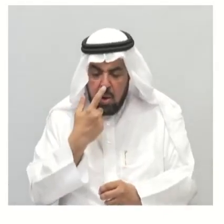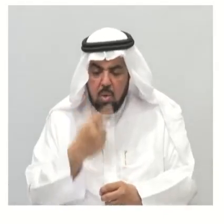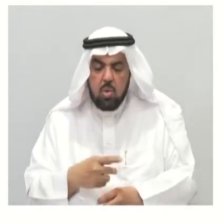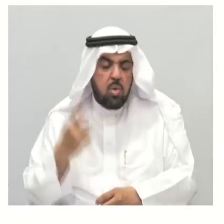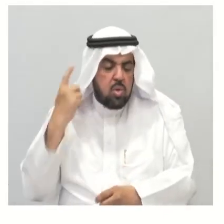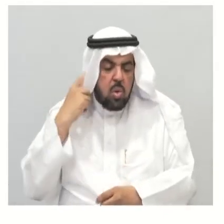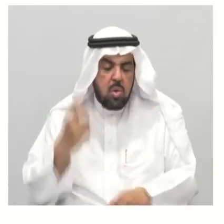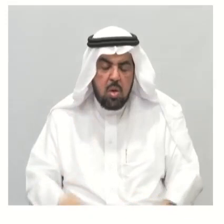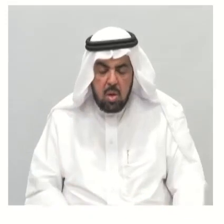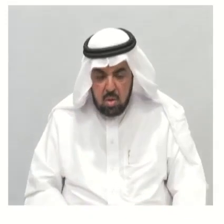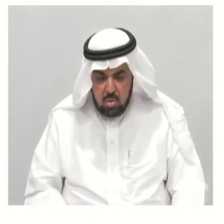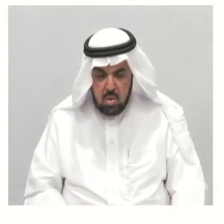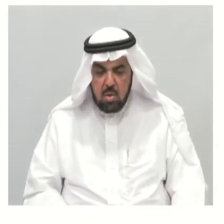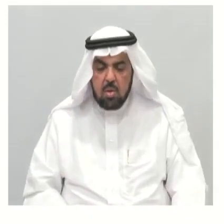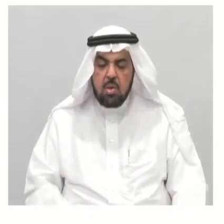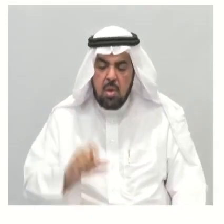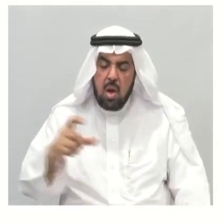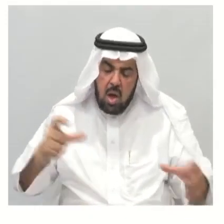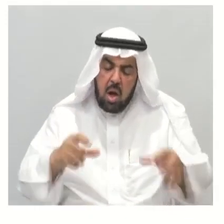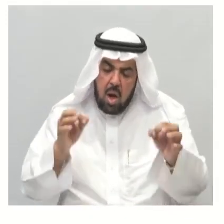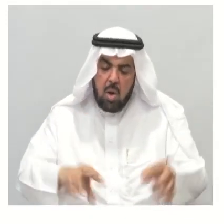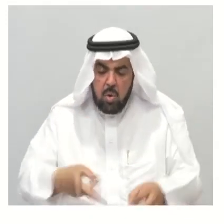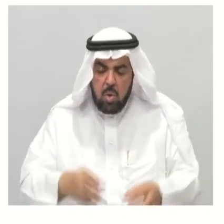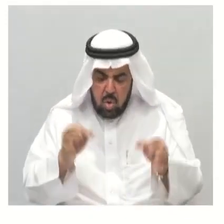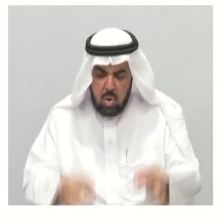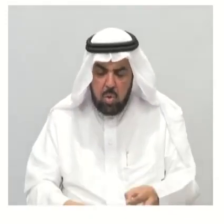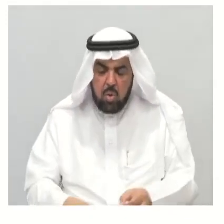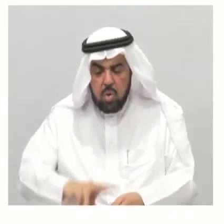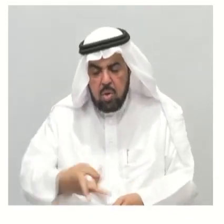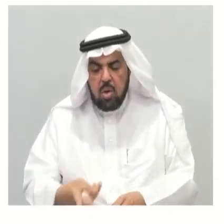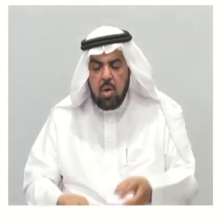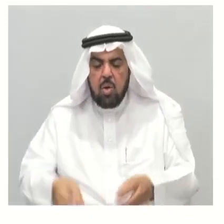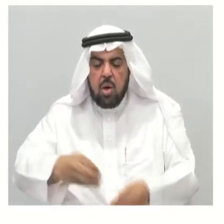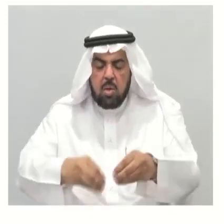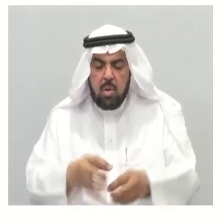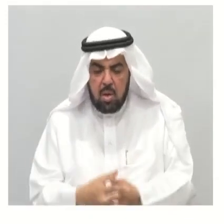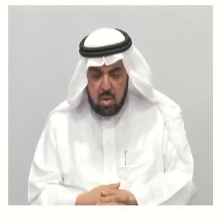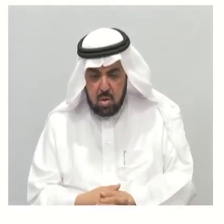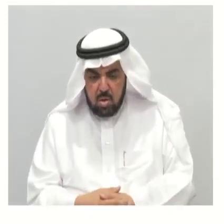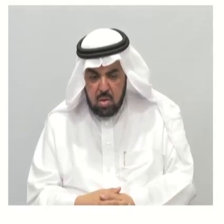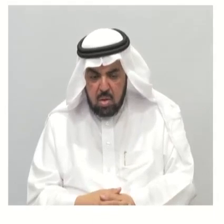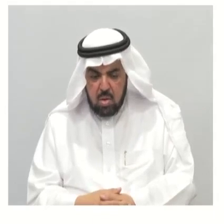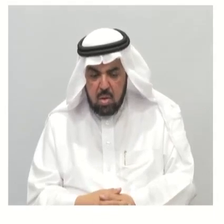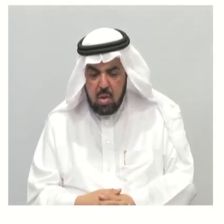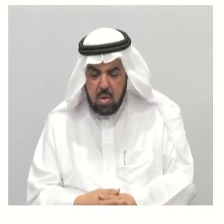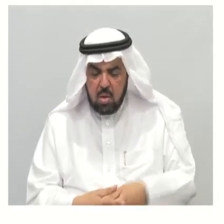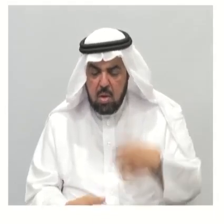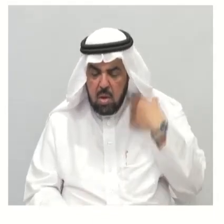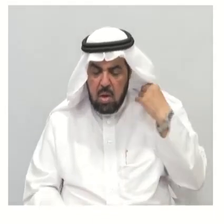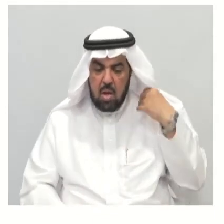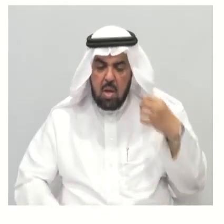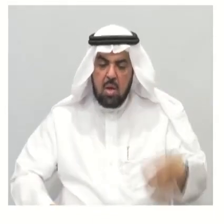صوت. إذا هذه عبارة عن دلائل على حدوث التغير الكيميائي. إذا نستنتج